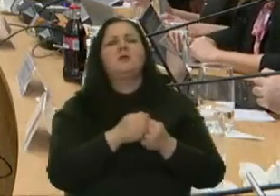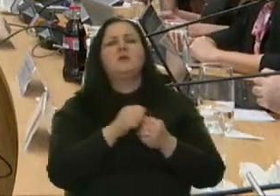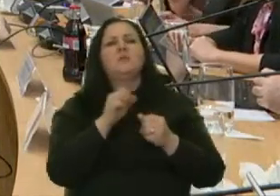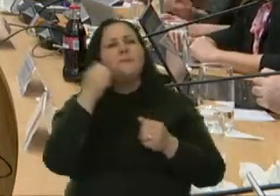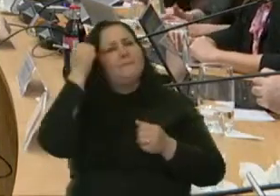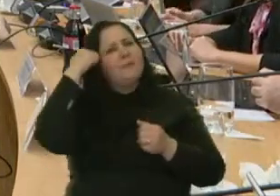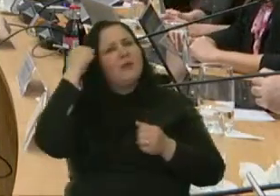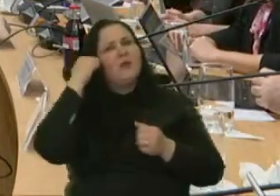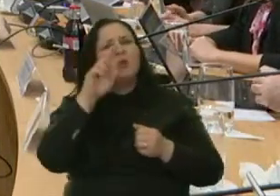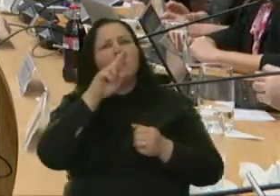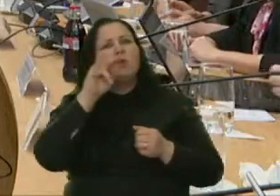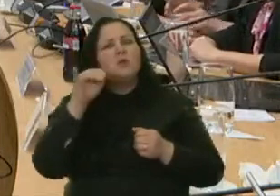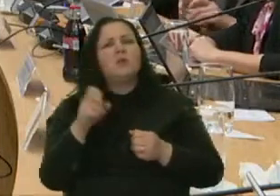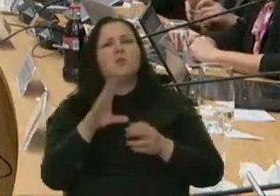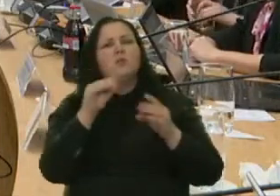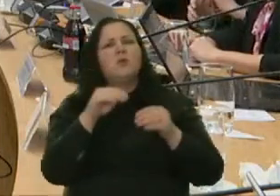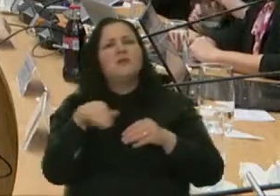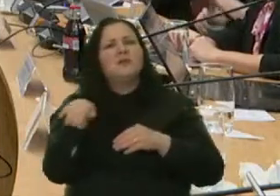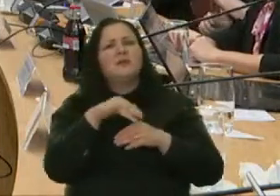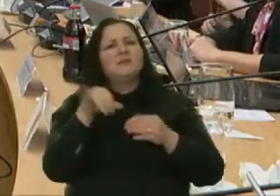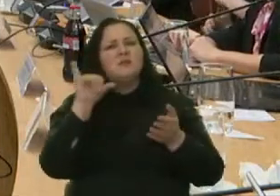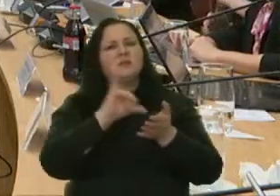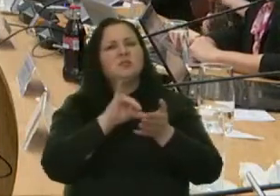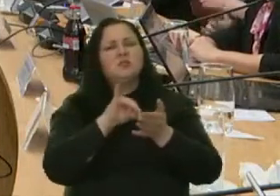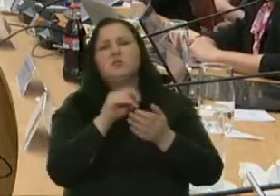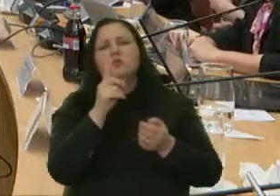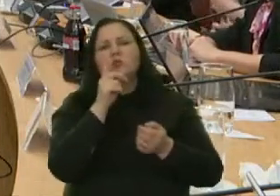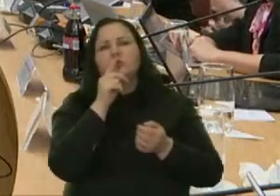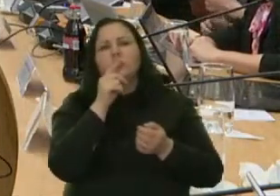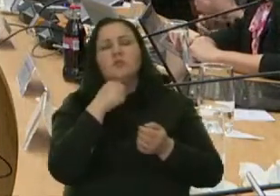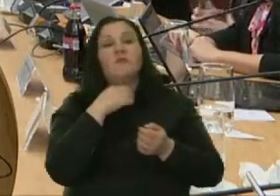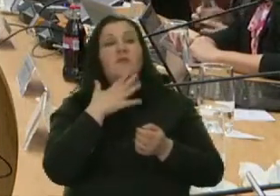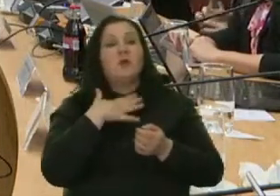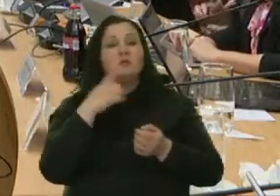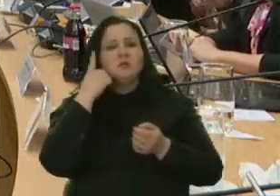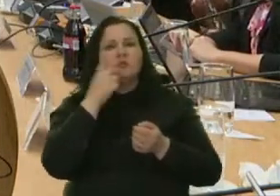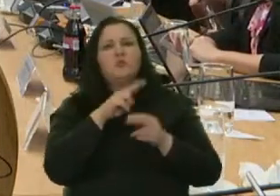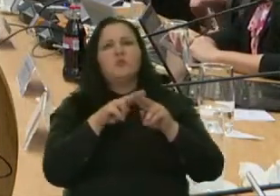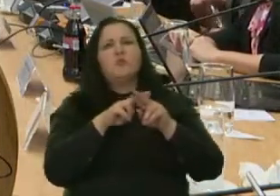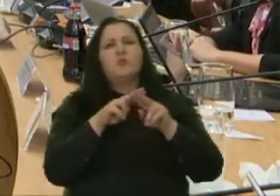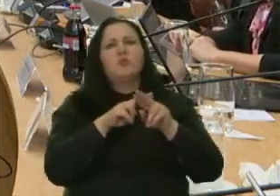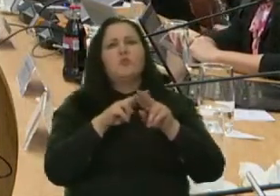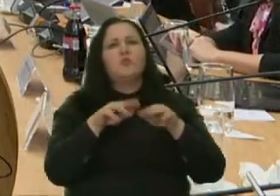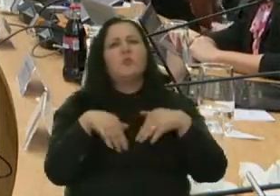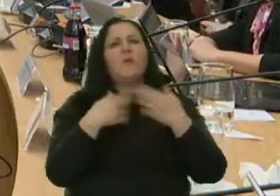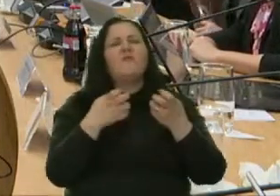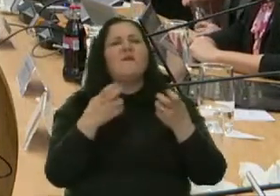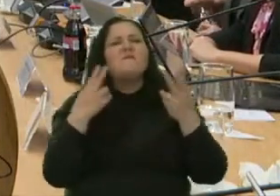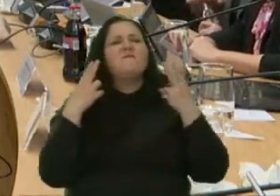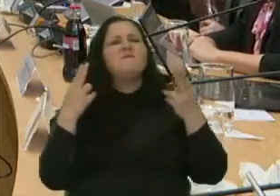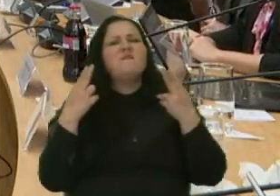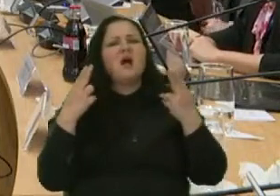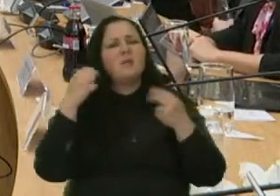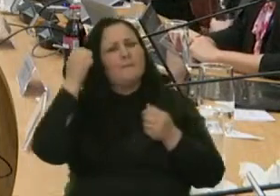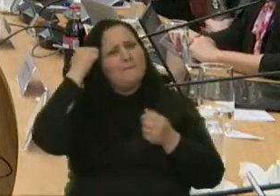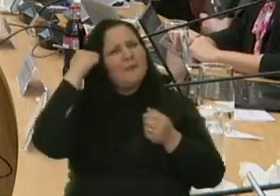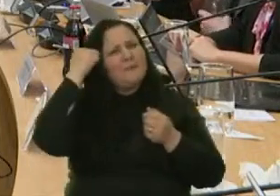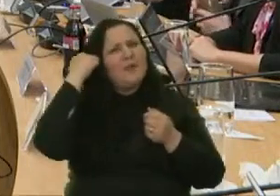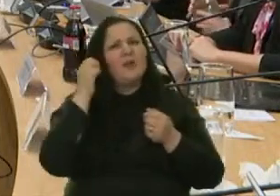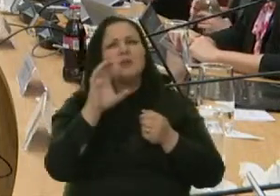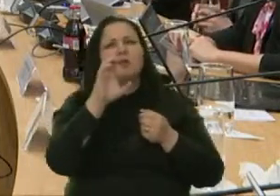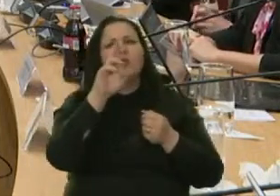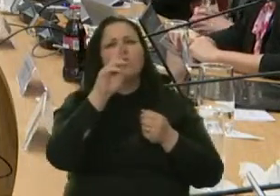multe alte străzi centrale Doresc să știu cum a fost valorificată Piatra cubică